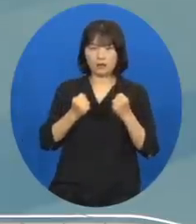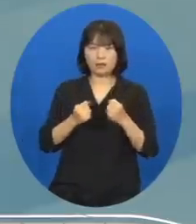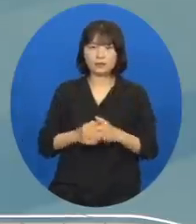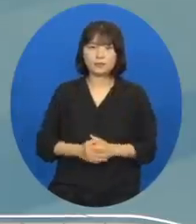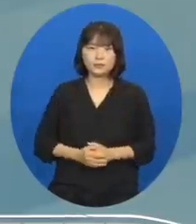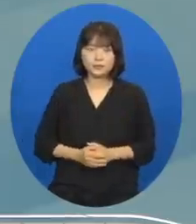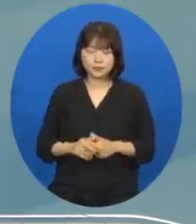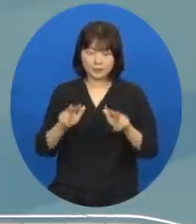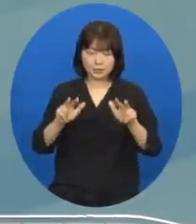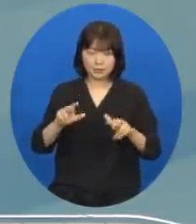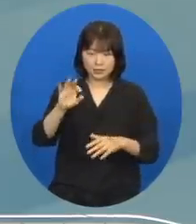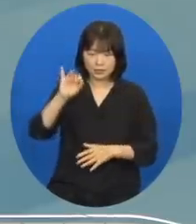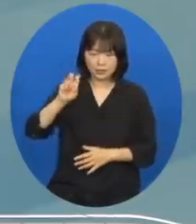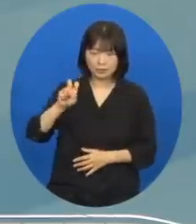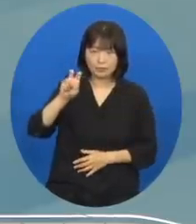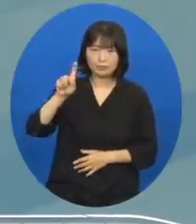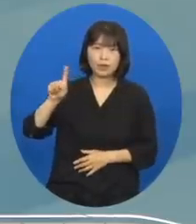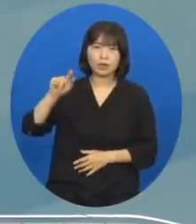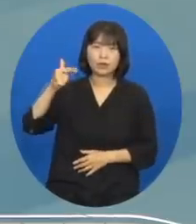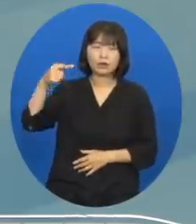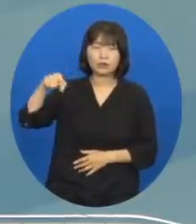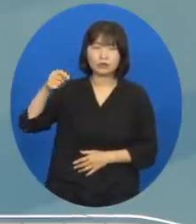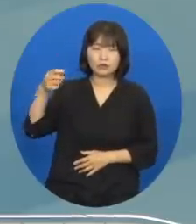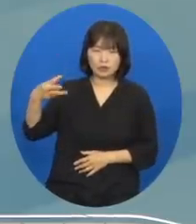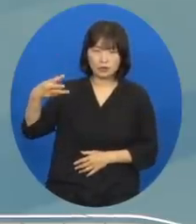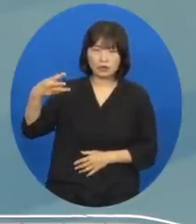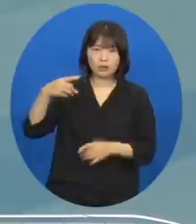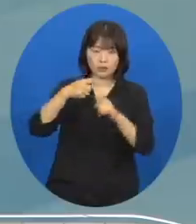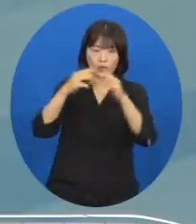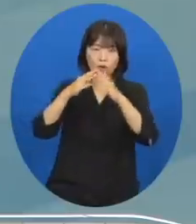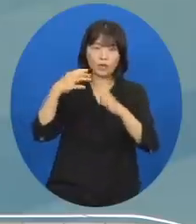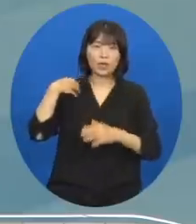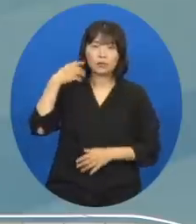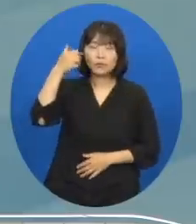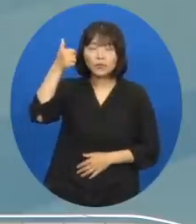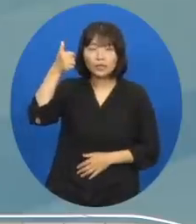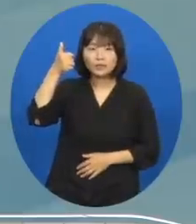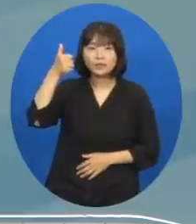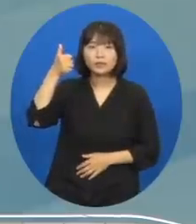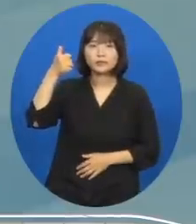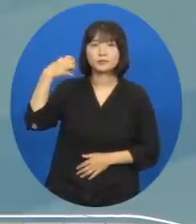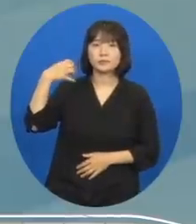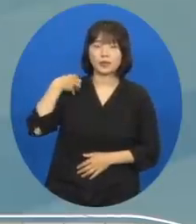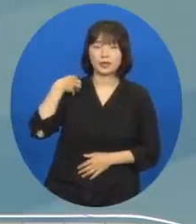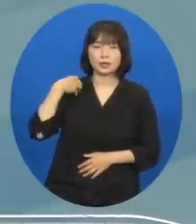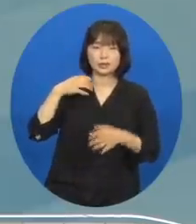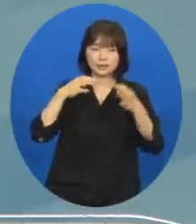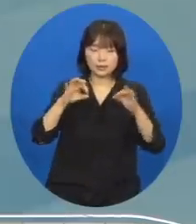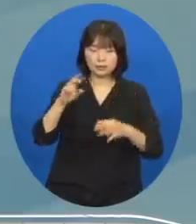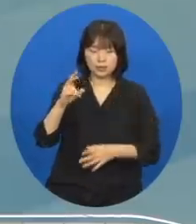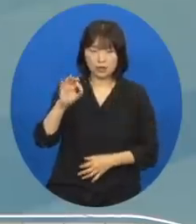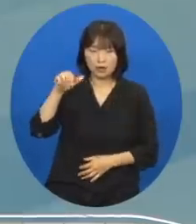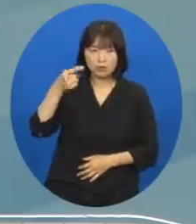지금 임마누엘 교회 담임 목회 나가신 김영광 목사님, 우리 교회에서 전도사로 계시다가 목사 안수를